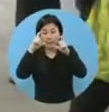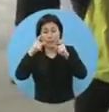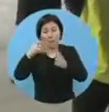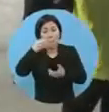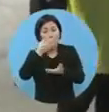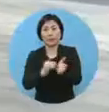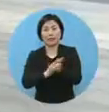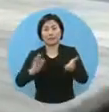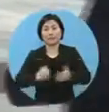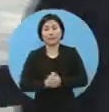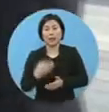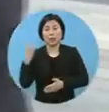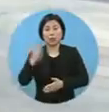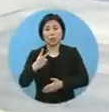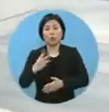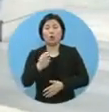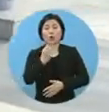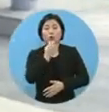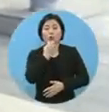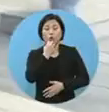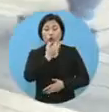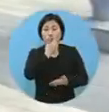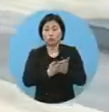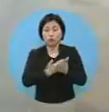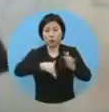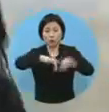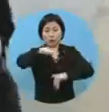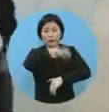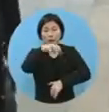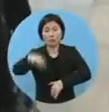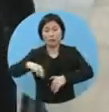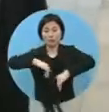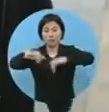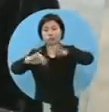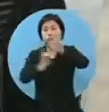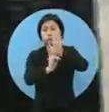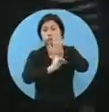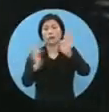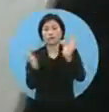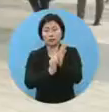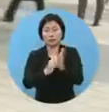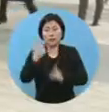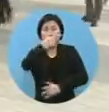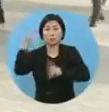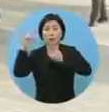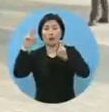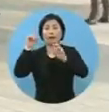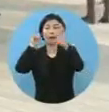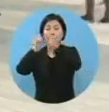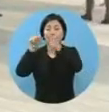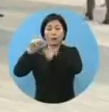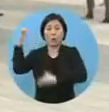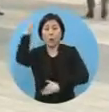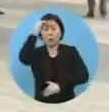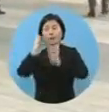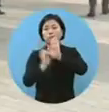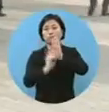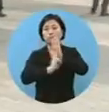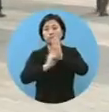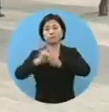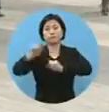열었습니다. 도는 서울 주요 거리에서 길거리 홍보를 펼치는 한편 대기업을 찾아가는 관광 홍보 마케팅을 열